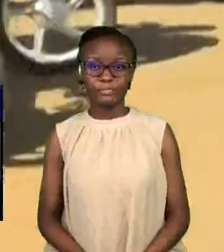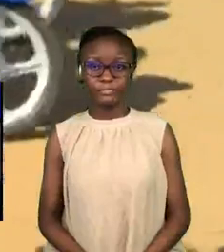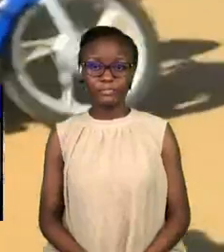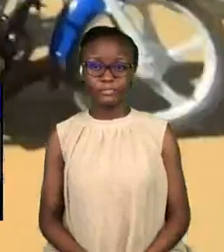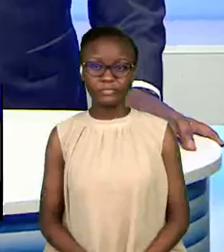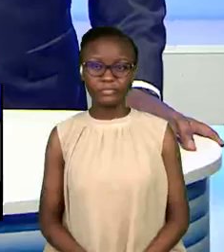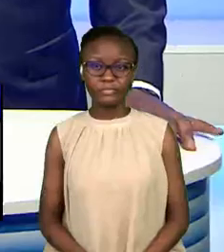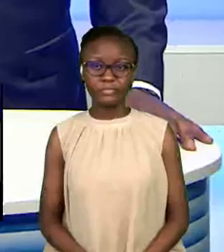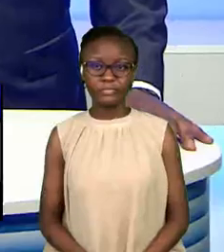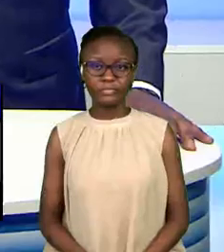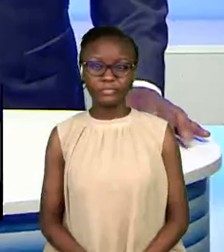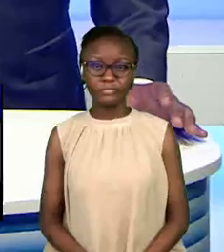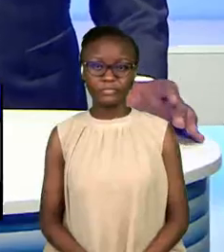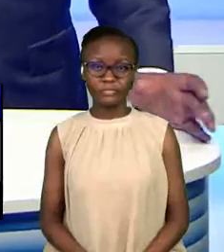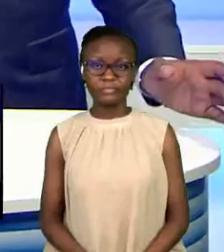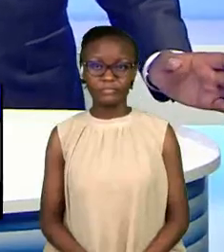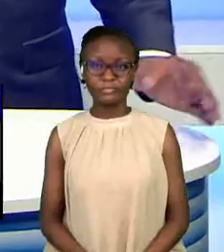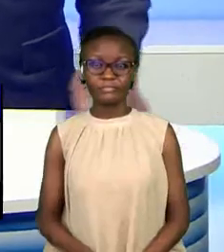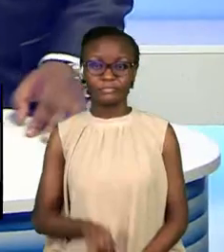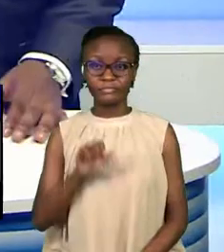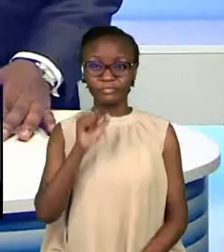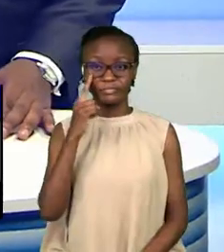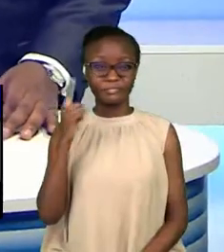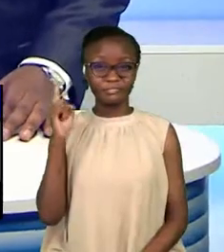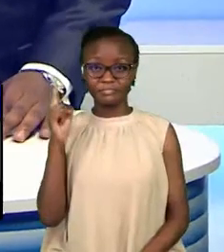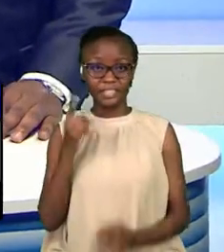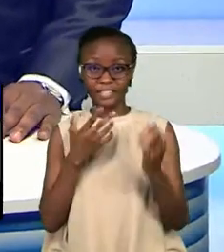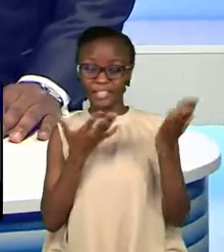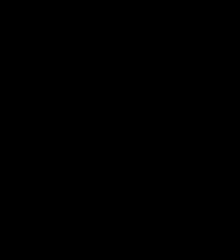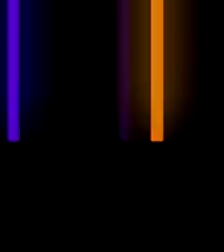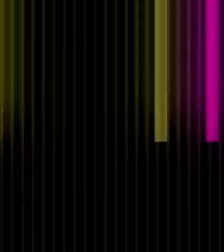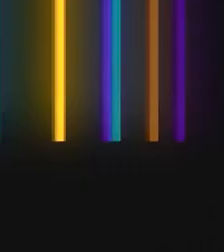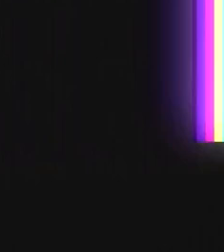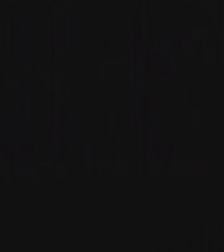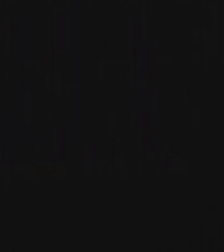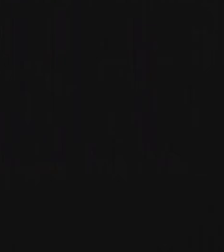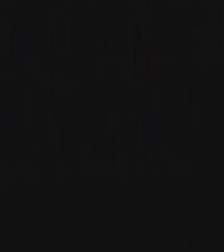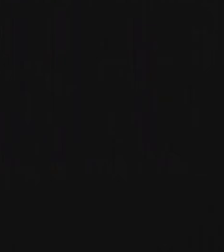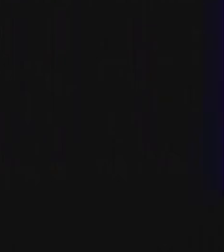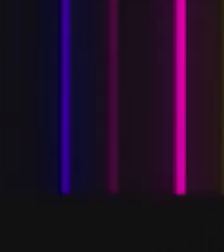Clearly they didn't see that coming. Thank you, Majibu Kitsao.